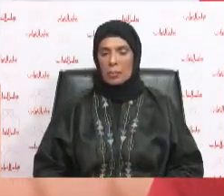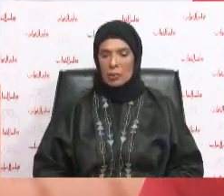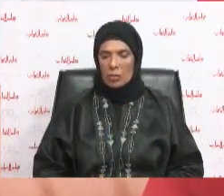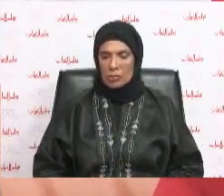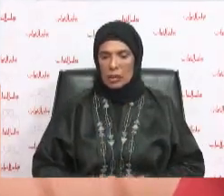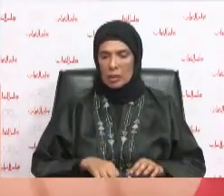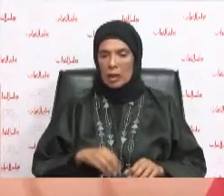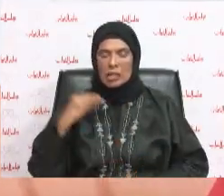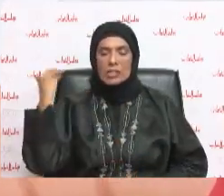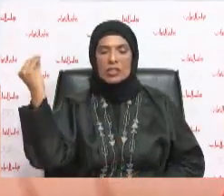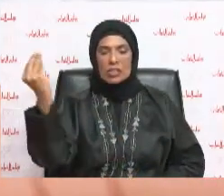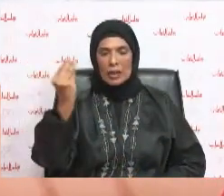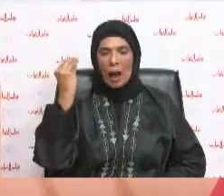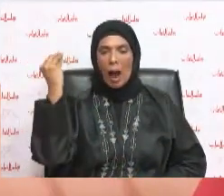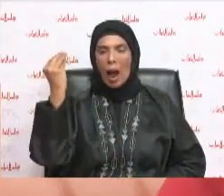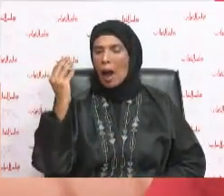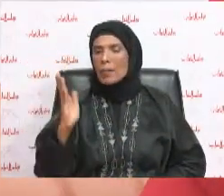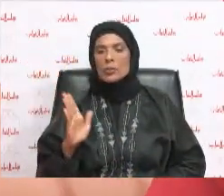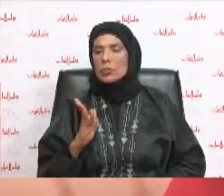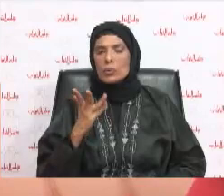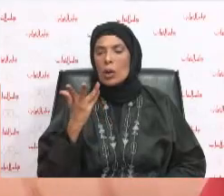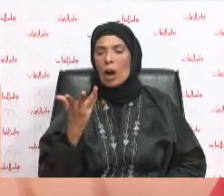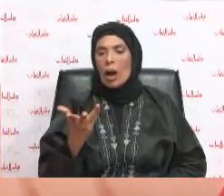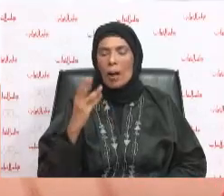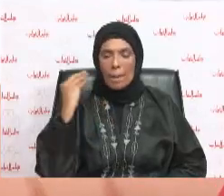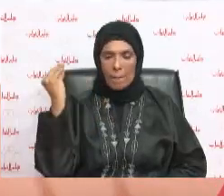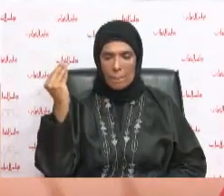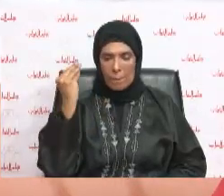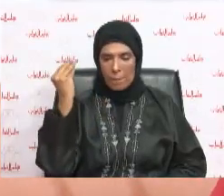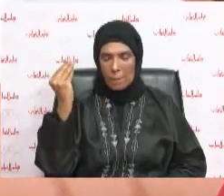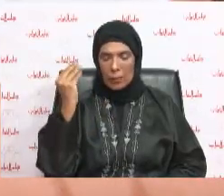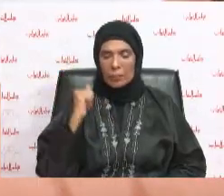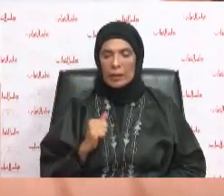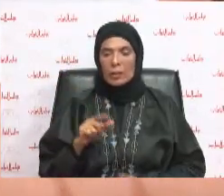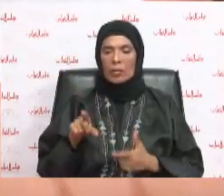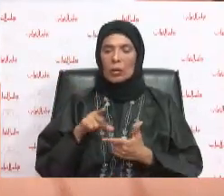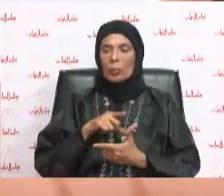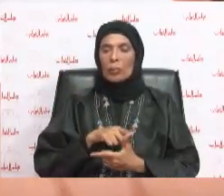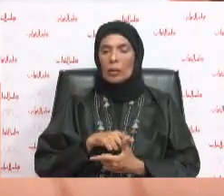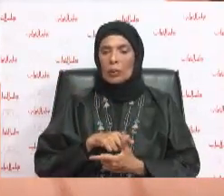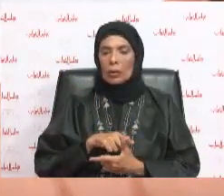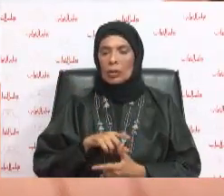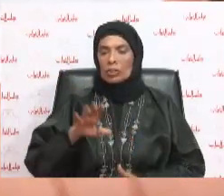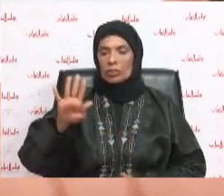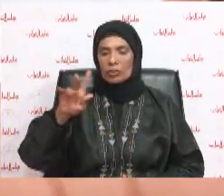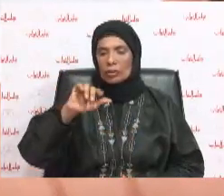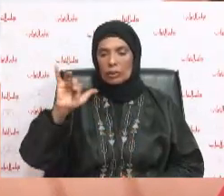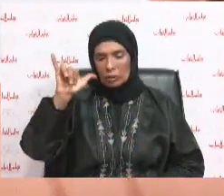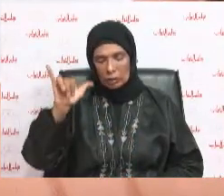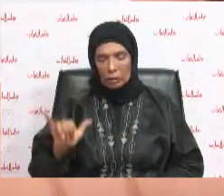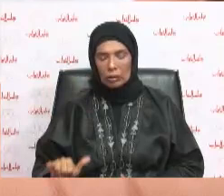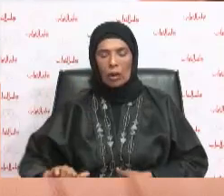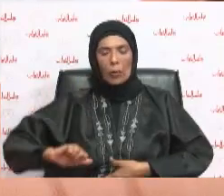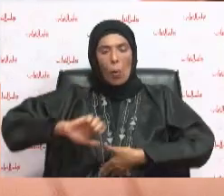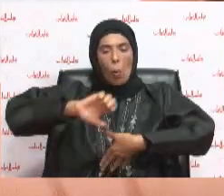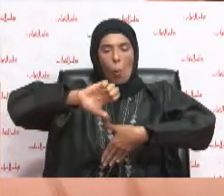للجانب السياحي، يعني شنو حجم السياحة بيكون بيننا وبين دول أمريكا